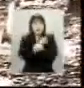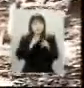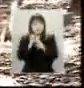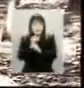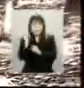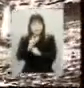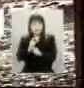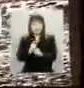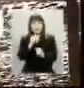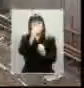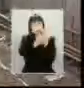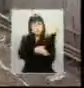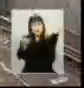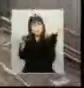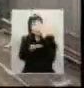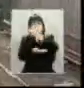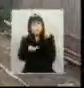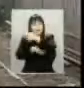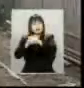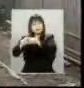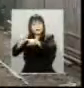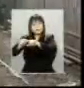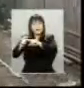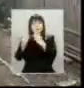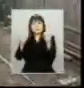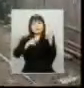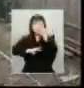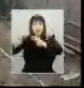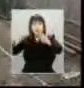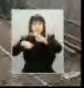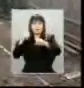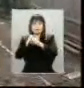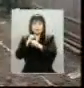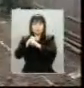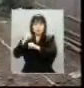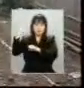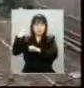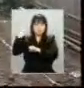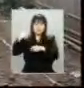พัสดุในจุดที่เรียกว่าหุบกระท้อนซึ่งเป็นจุดหนึ่งที่มีการบุกรุกมากที่สุด